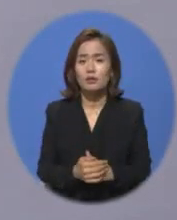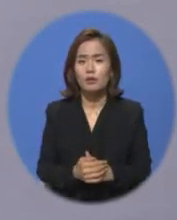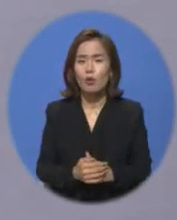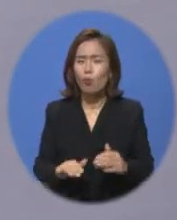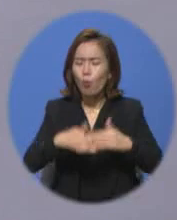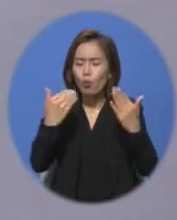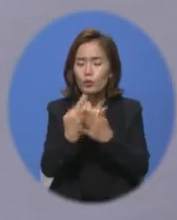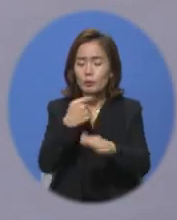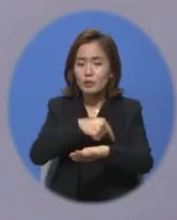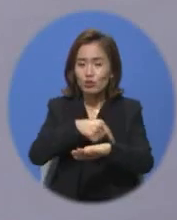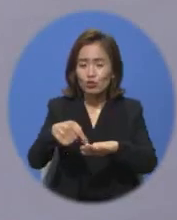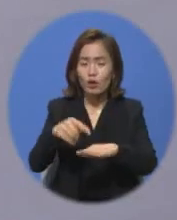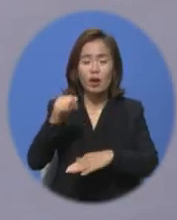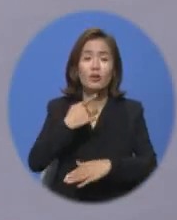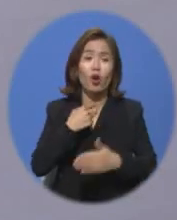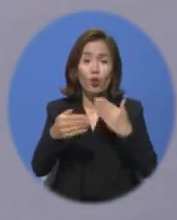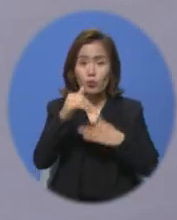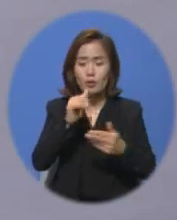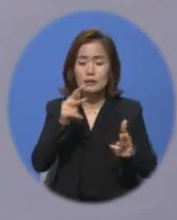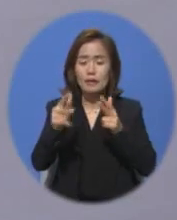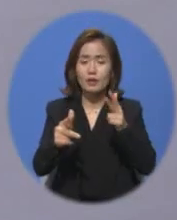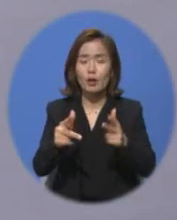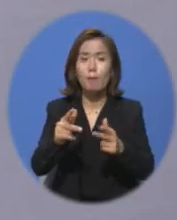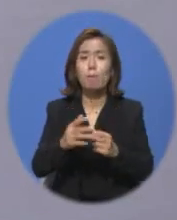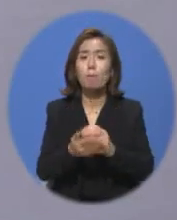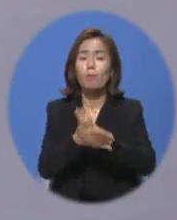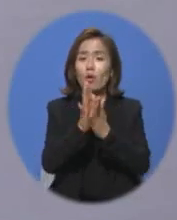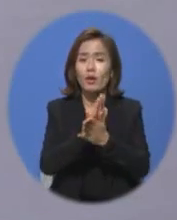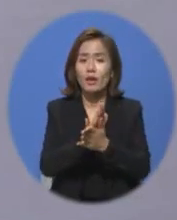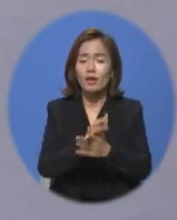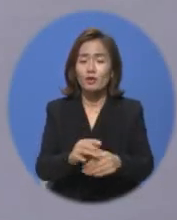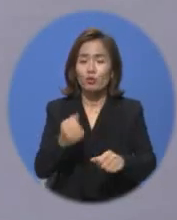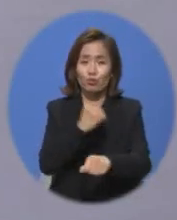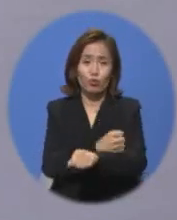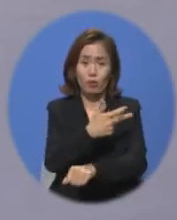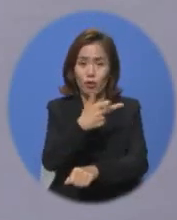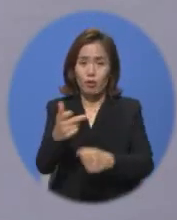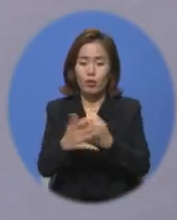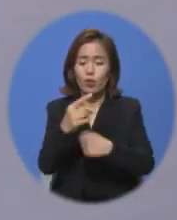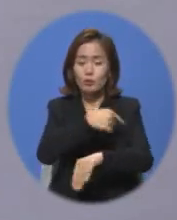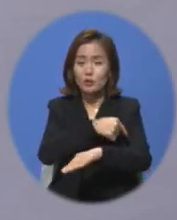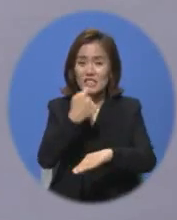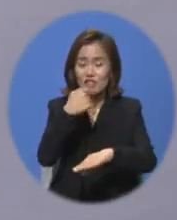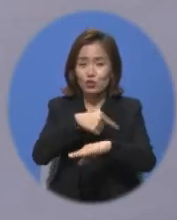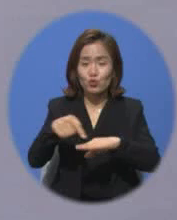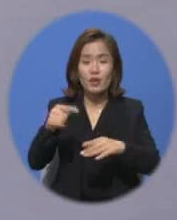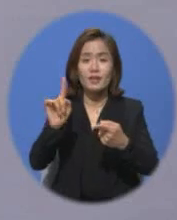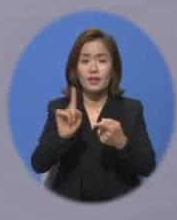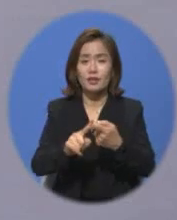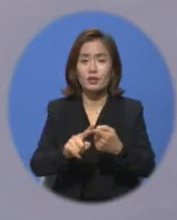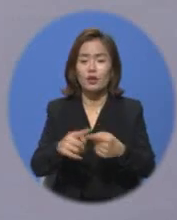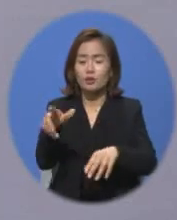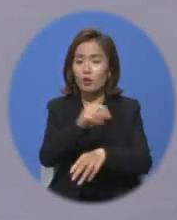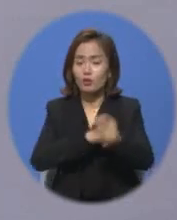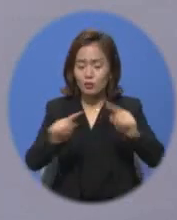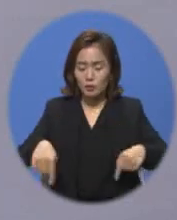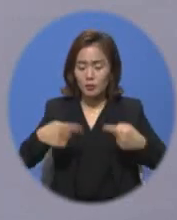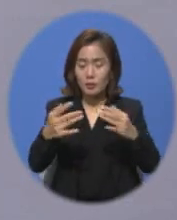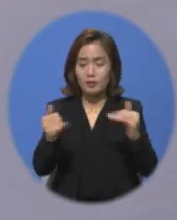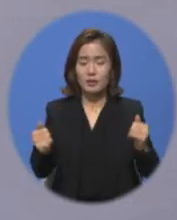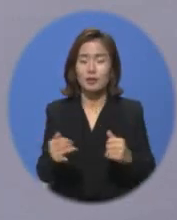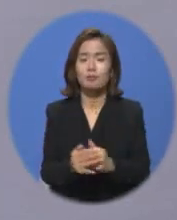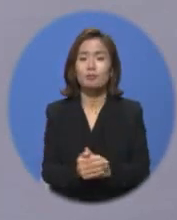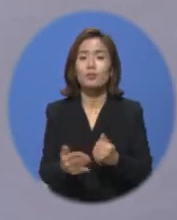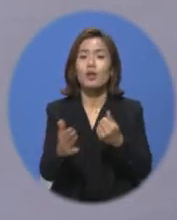와민주화를모두경험하셨습니다. 그들은산업화에가장크게기여했을 뿐만아니라 민주화에도적극적으로참여했습니다.